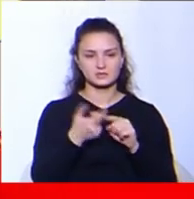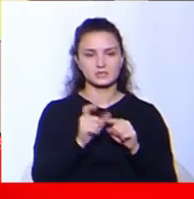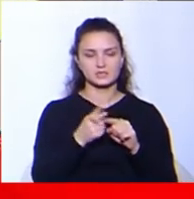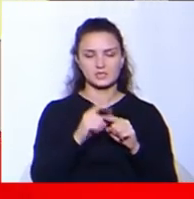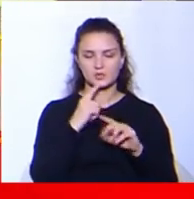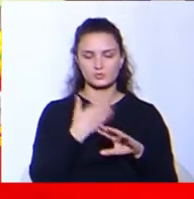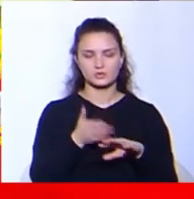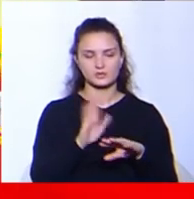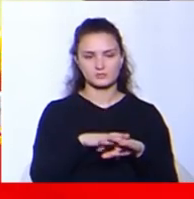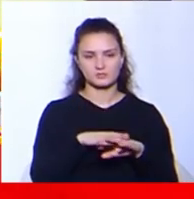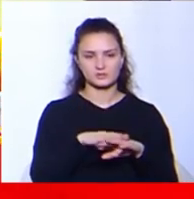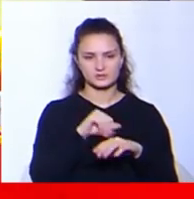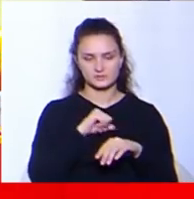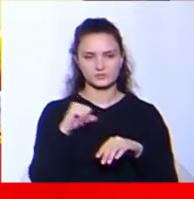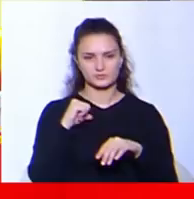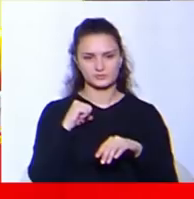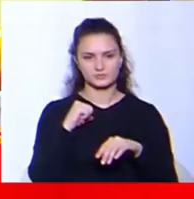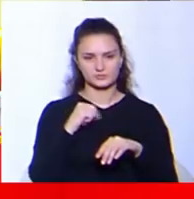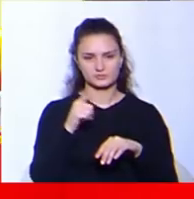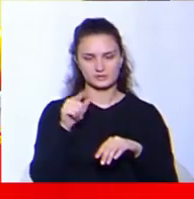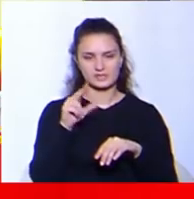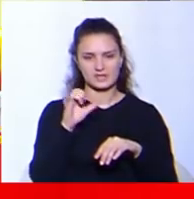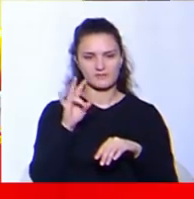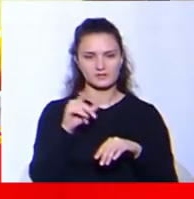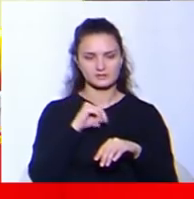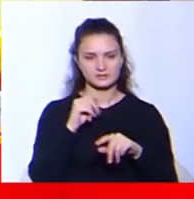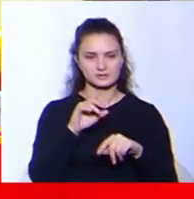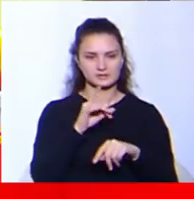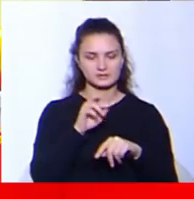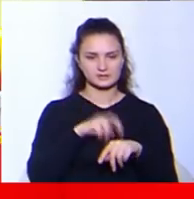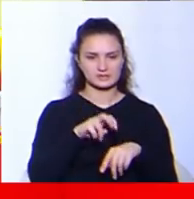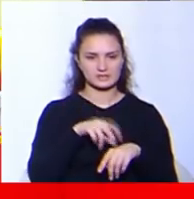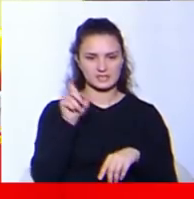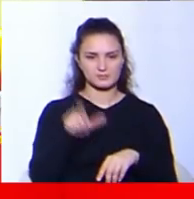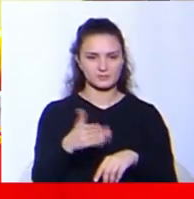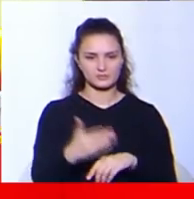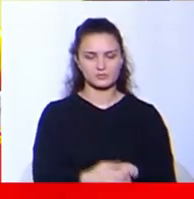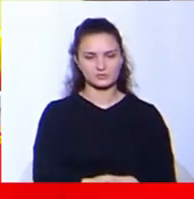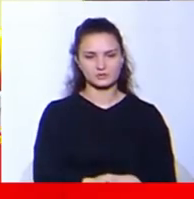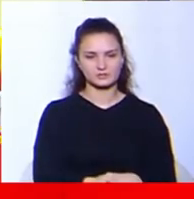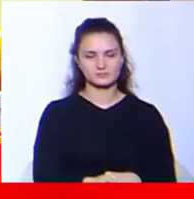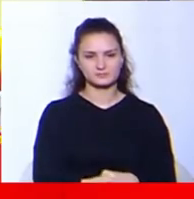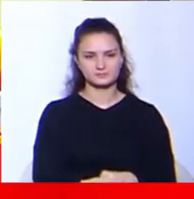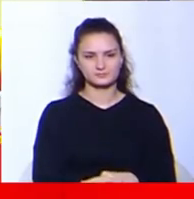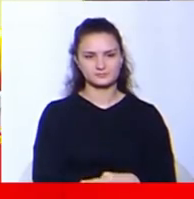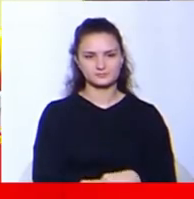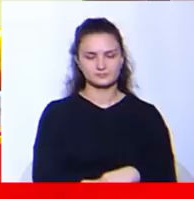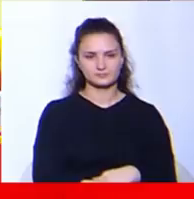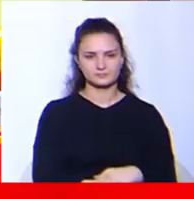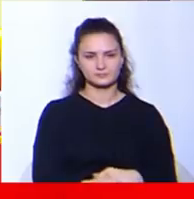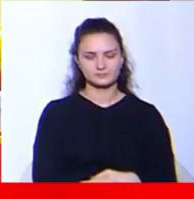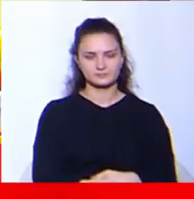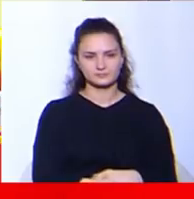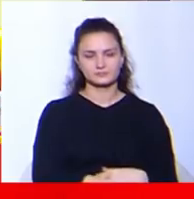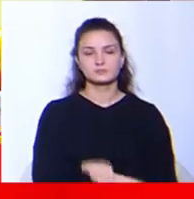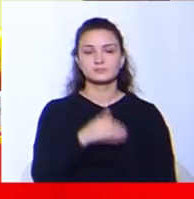ძალიან გაუჭირდება თავად ბატონი ლევანის რანგის რეანიმატოლოგსაც კი. მაგრამ მე მინდა გავამახვილო ყურადღება